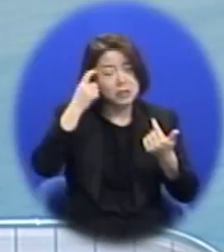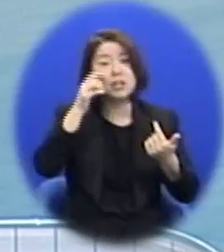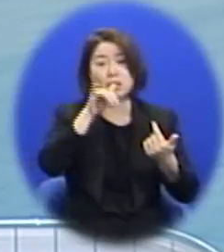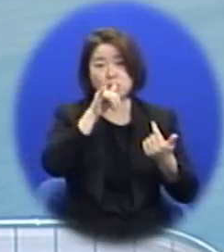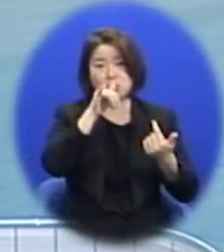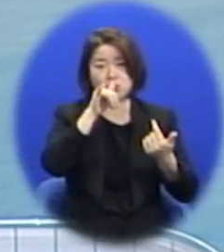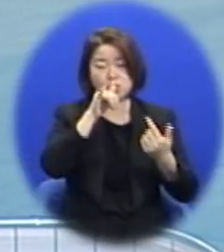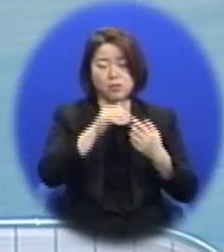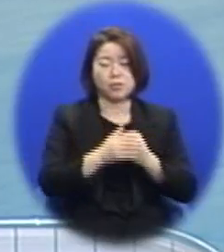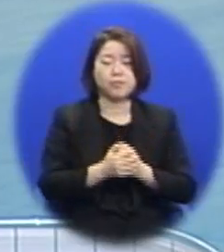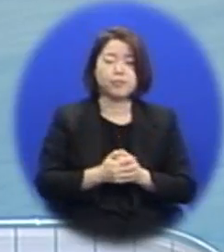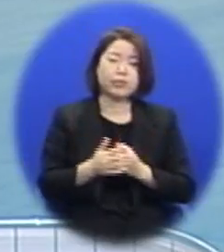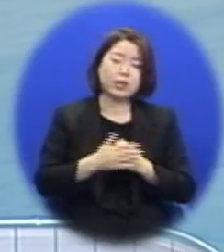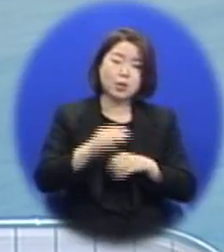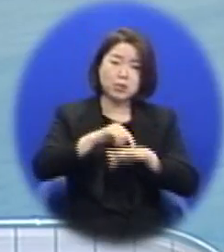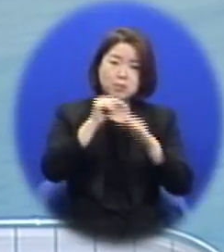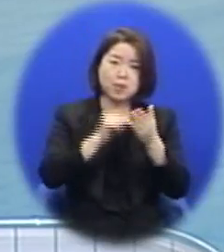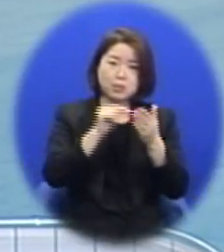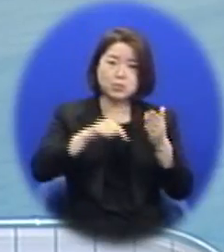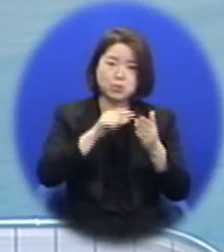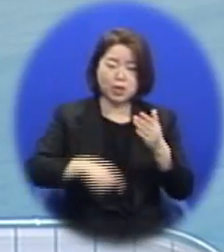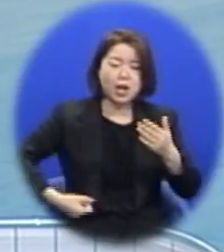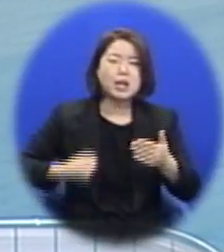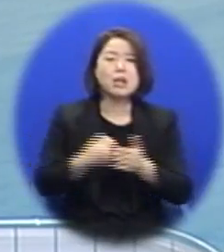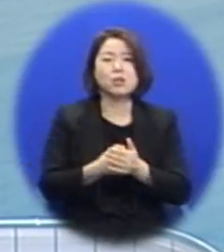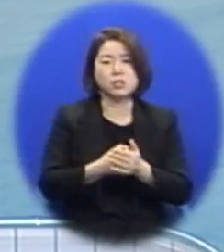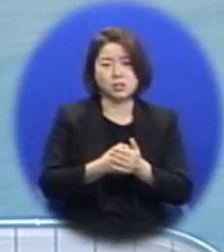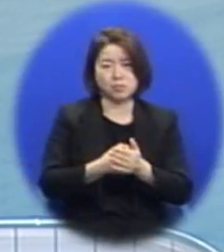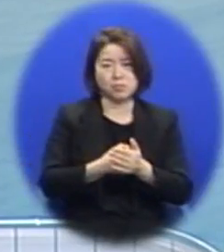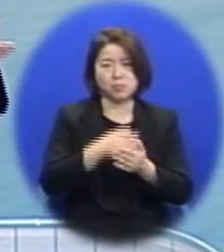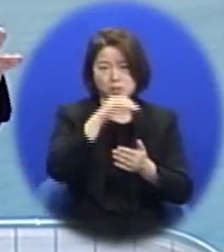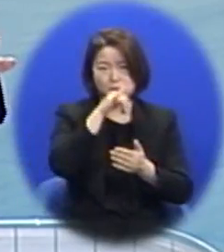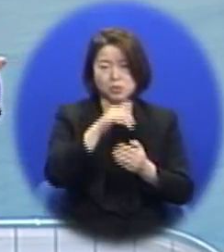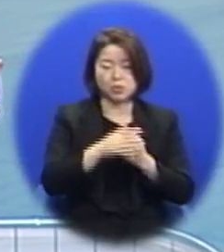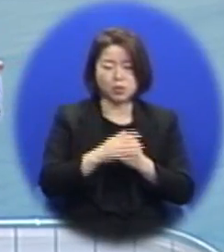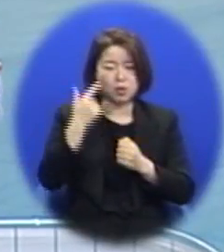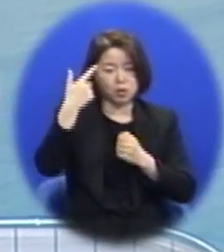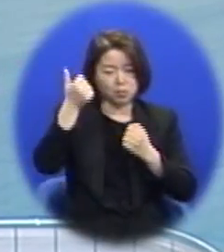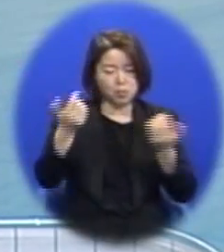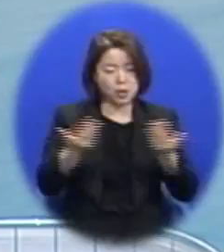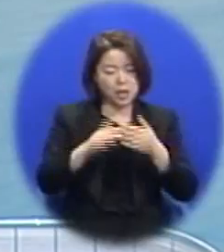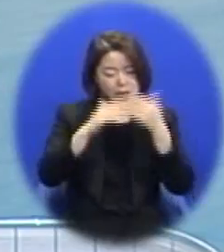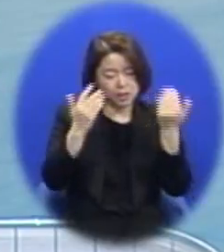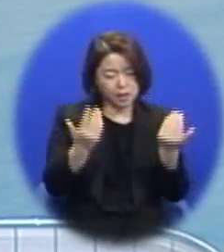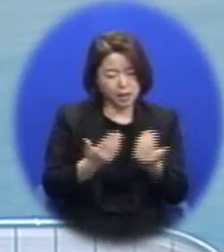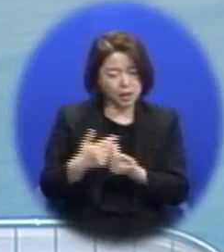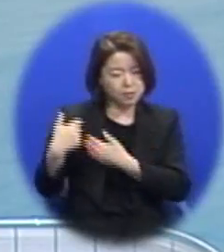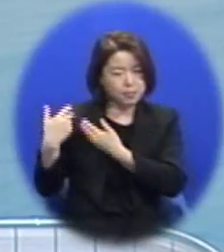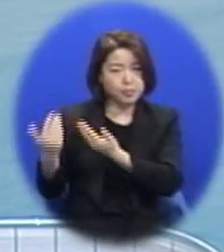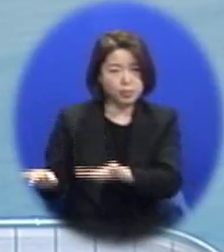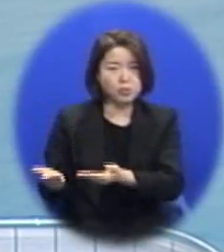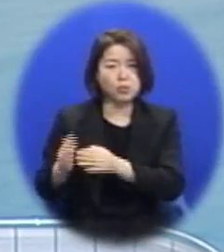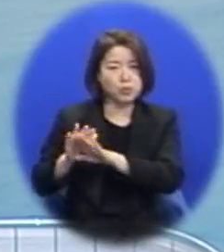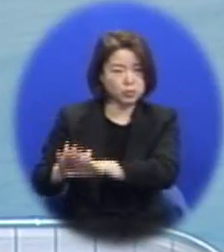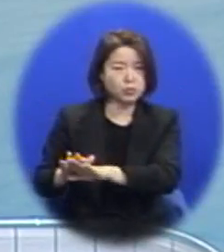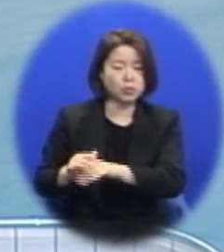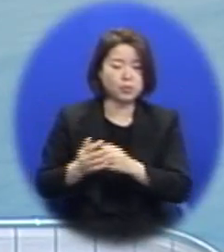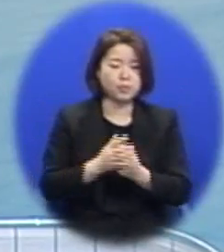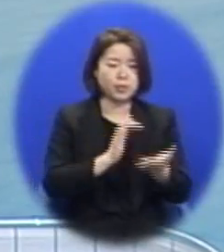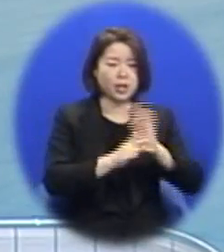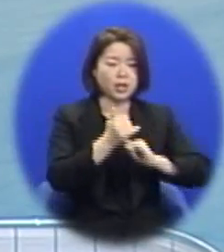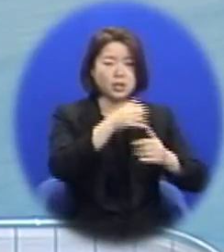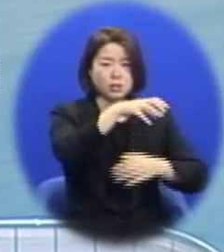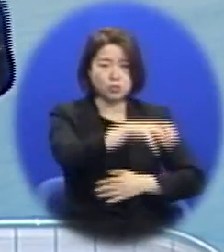그래서 마음에 거의 결심을 굳혔습니다. 목회 다 내려놓고 예수원에 가든지